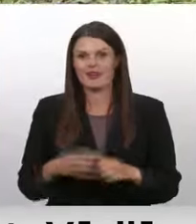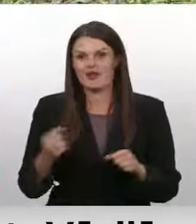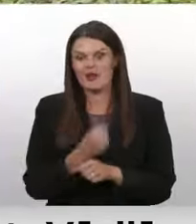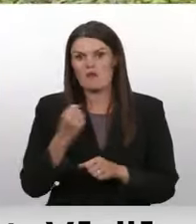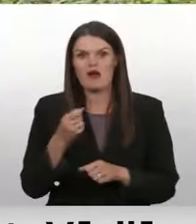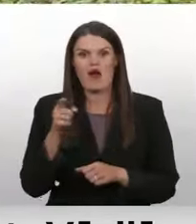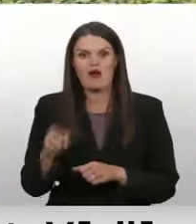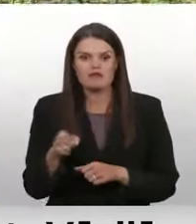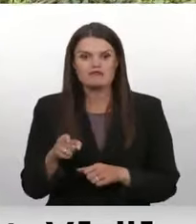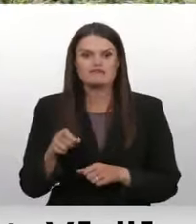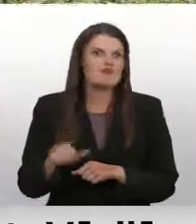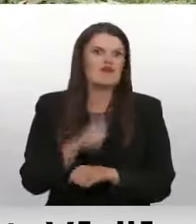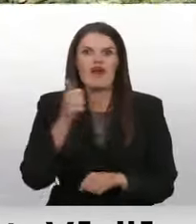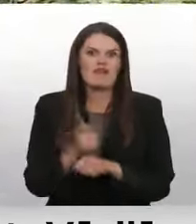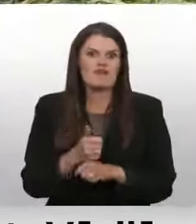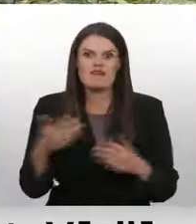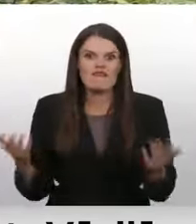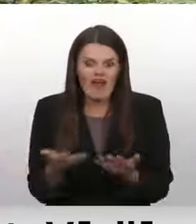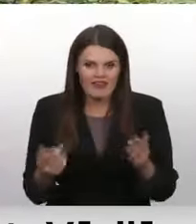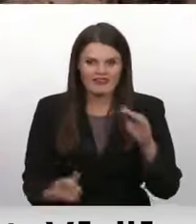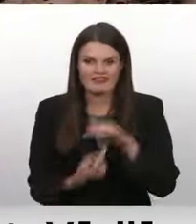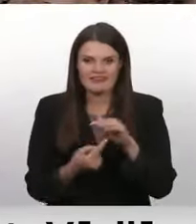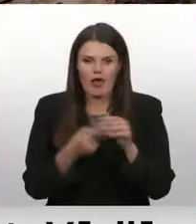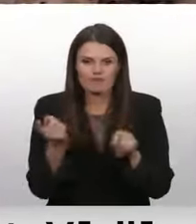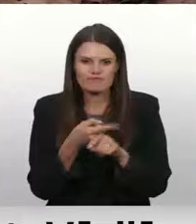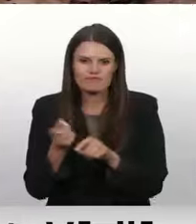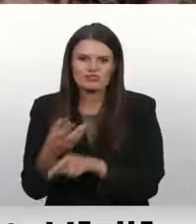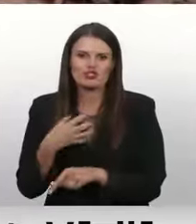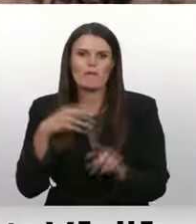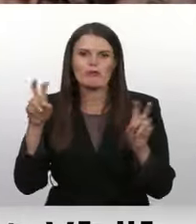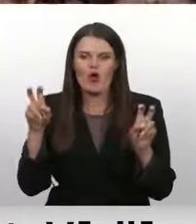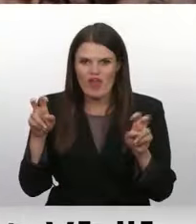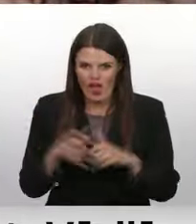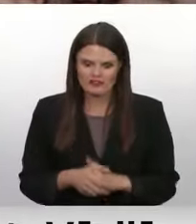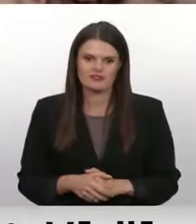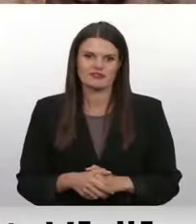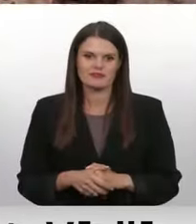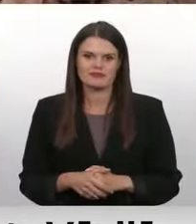Saimes cētas kulminācija nenoliedzam bija sēņošanas čempionāts.